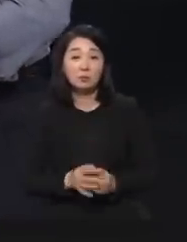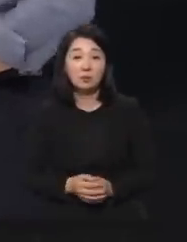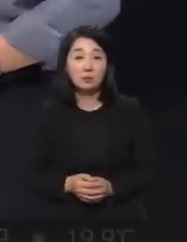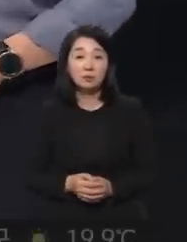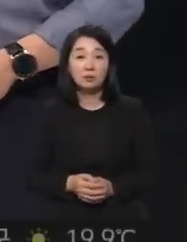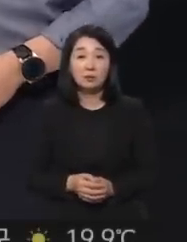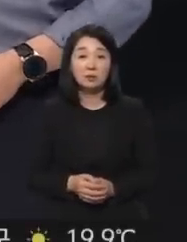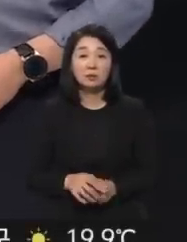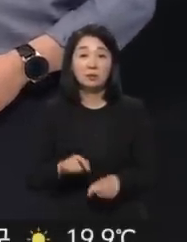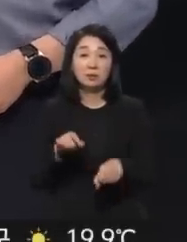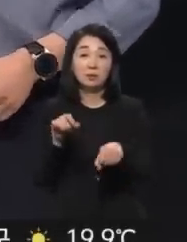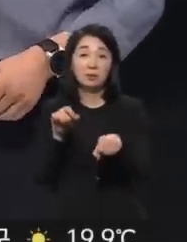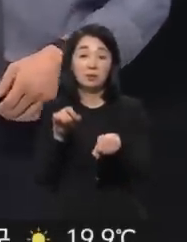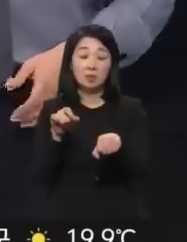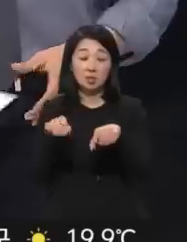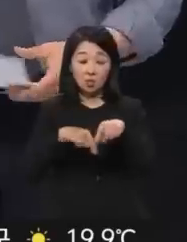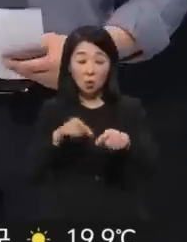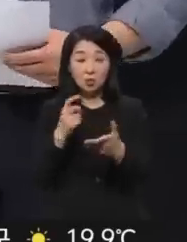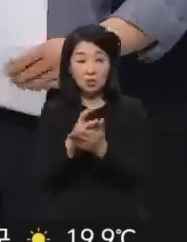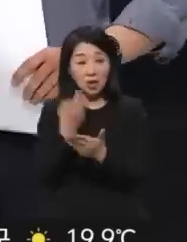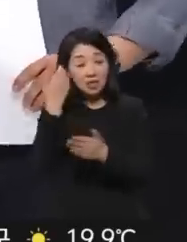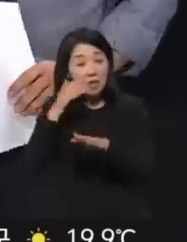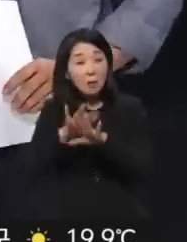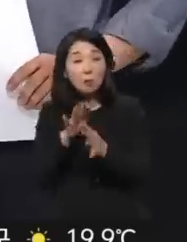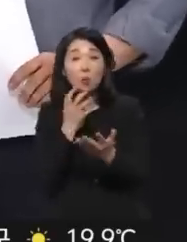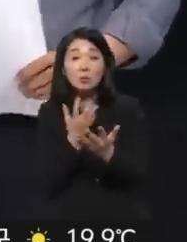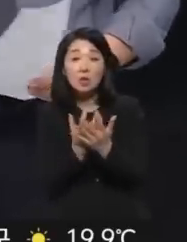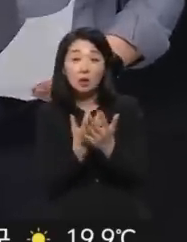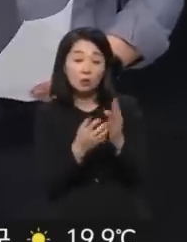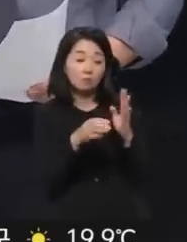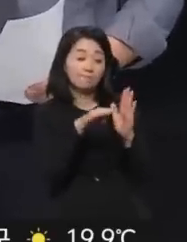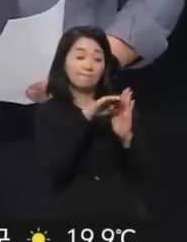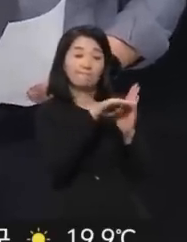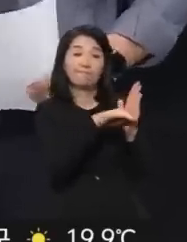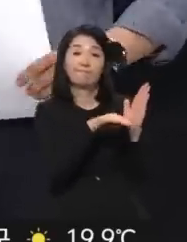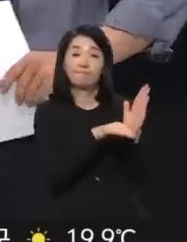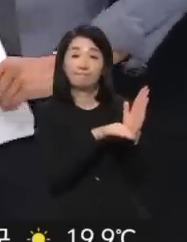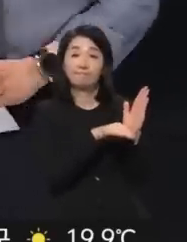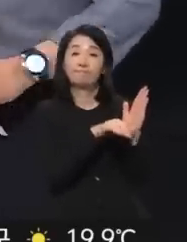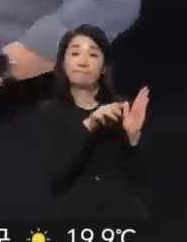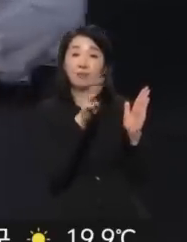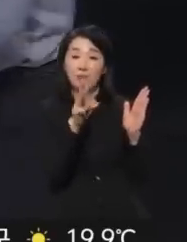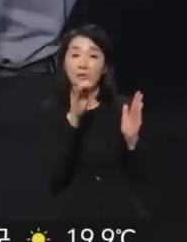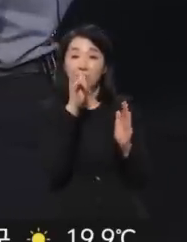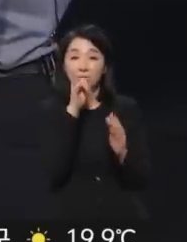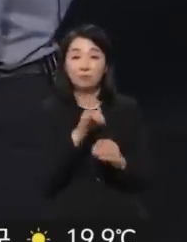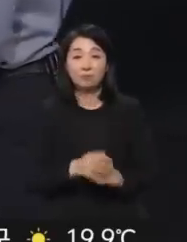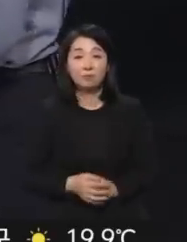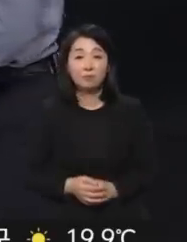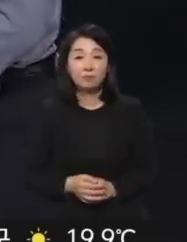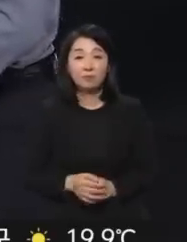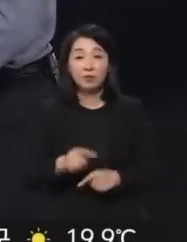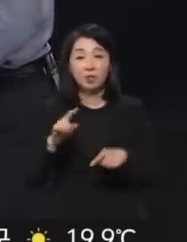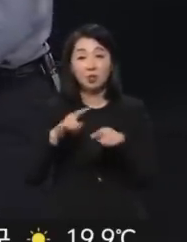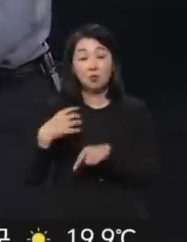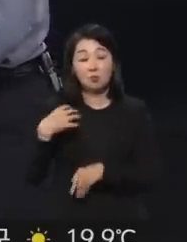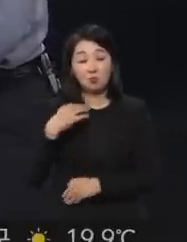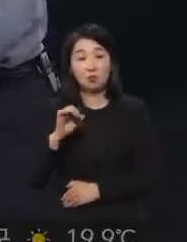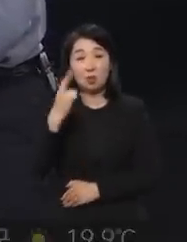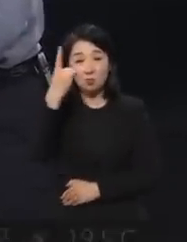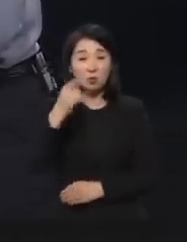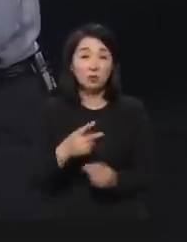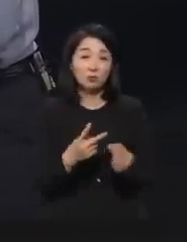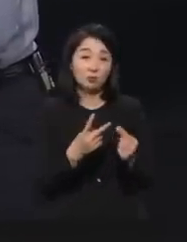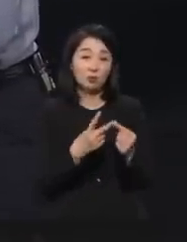정책 참고 자료입니다. 이 세 가지 목차로 나눠 이번 참사의 파장을 분석했습니다. 정부 부담 요인,